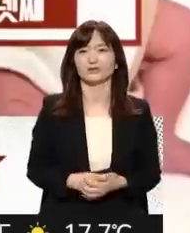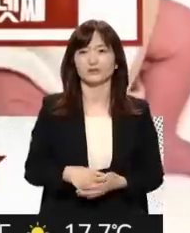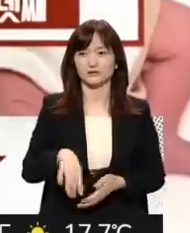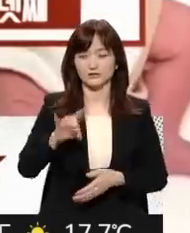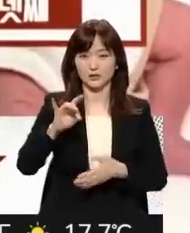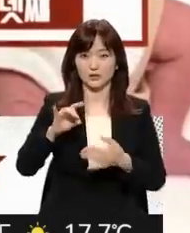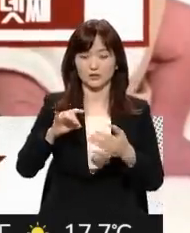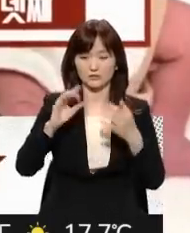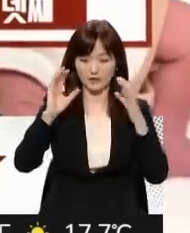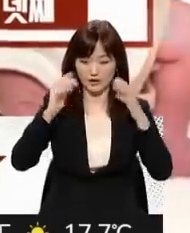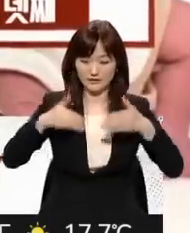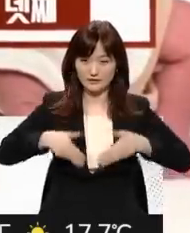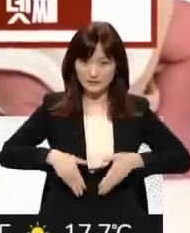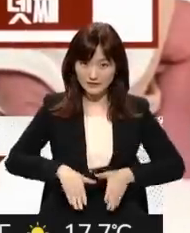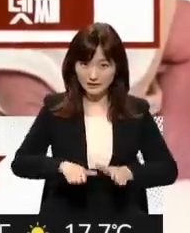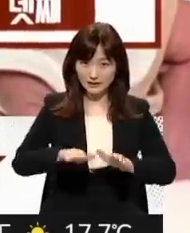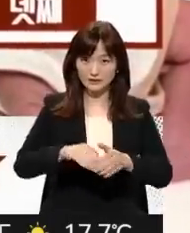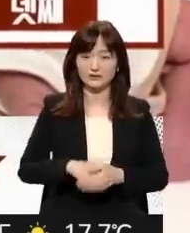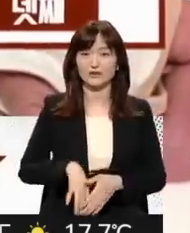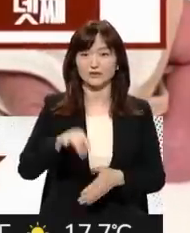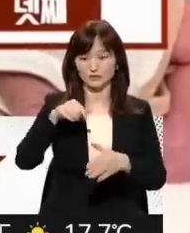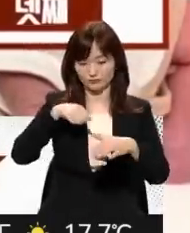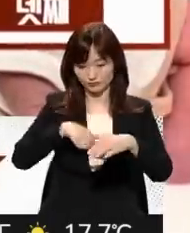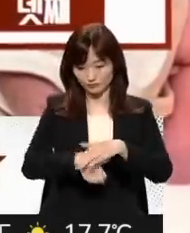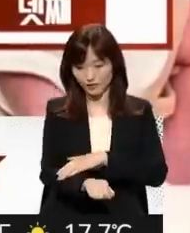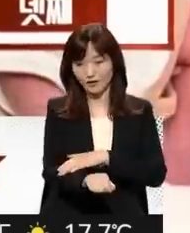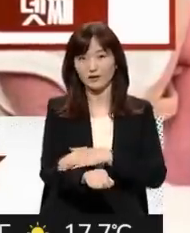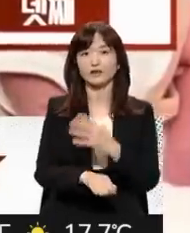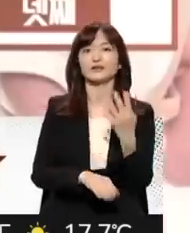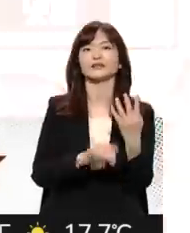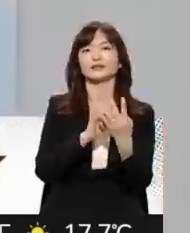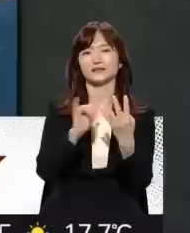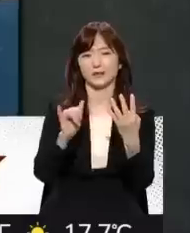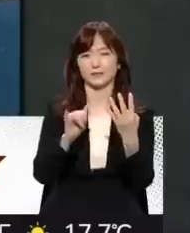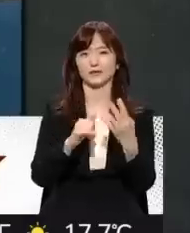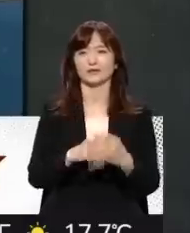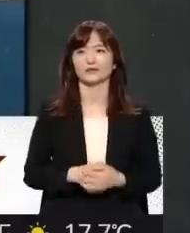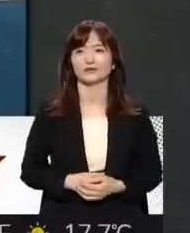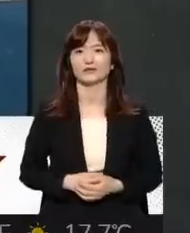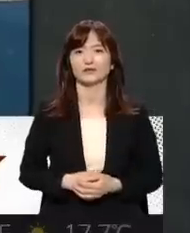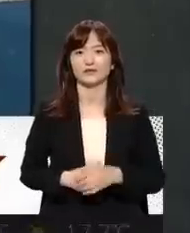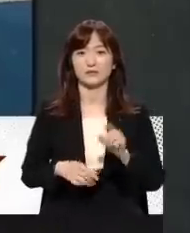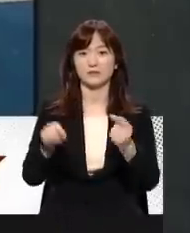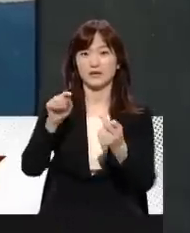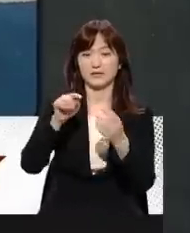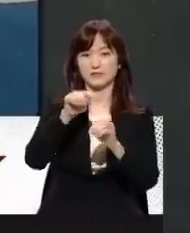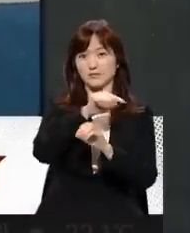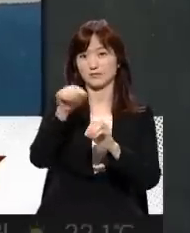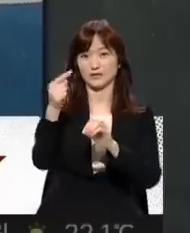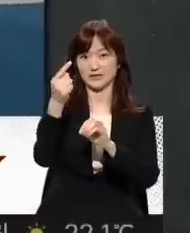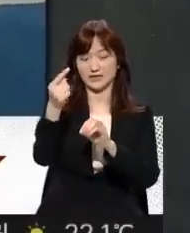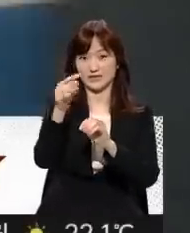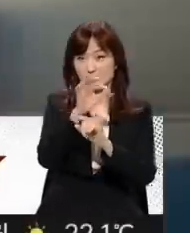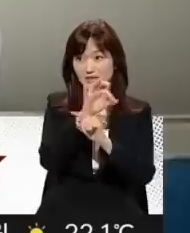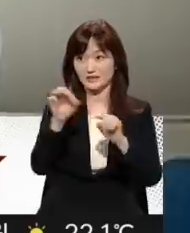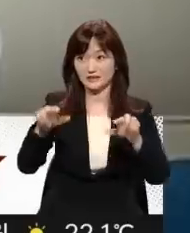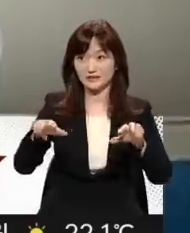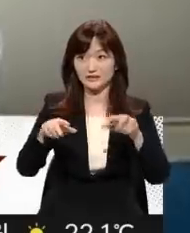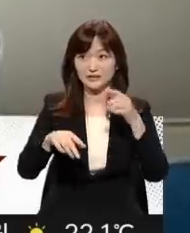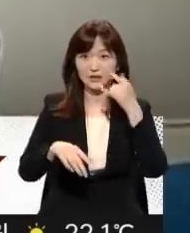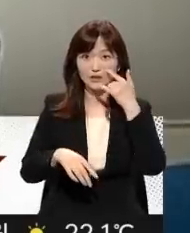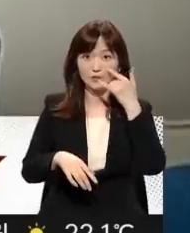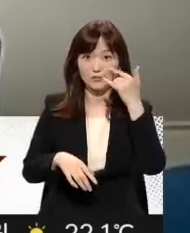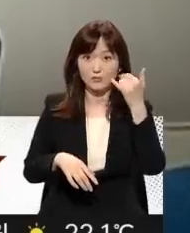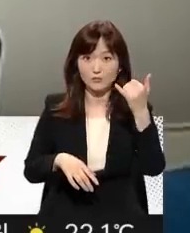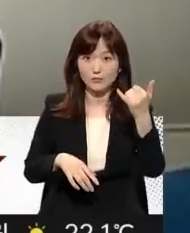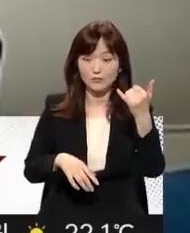국내 최초 자연 분만을 통해서 태어난 내 쌍둥이라는 것. 무려 100만 분의 1 확률. 지금 엄마 아빠랑